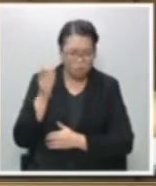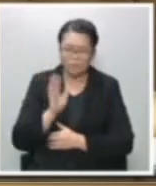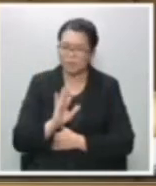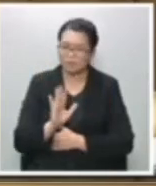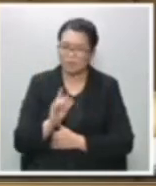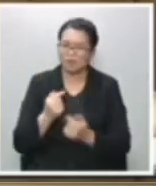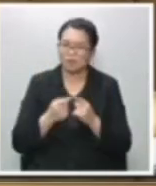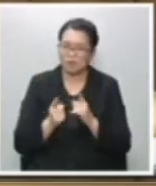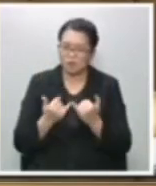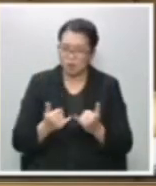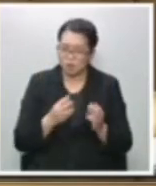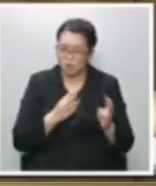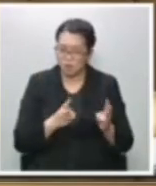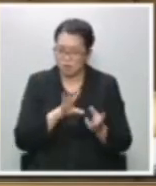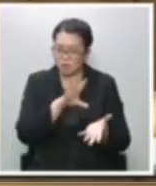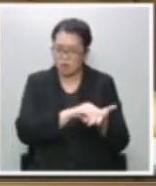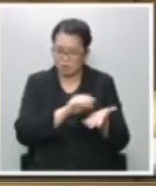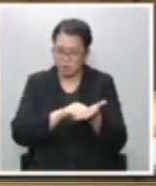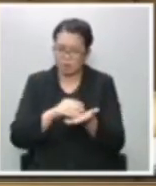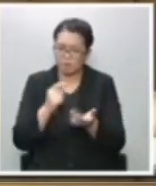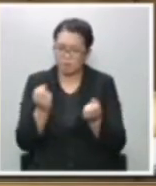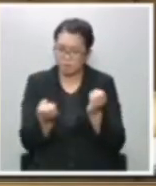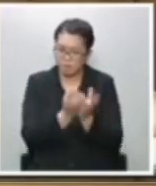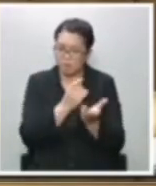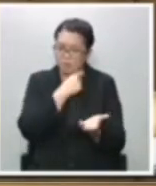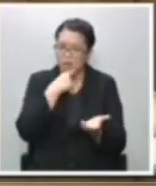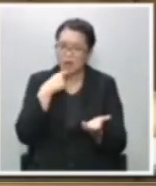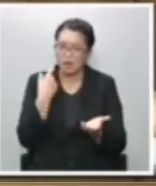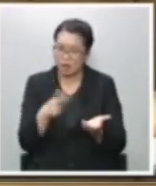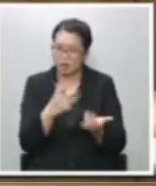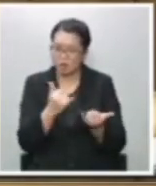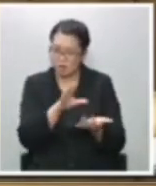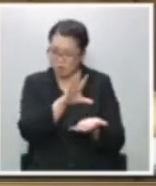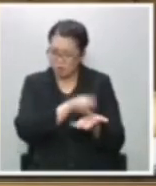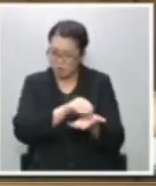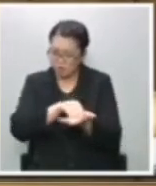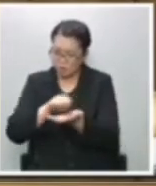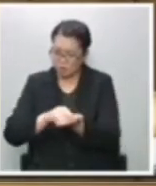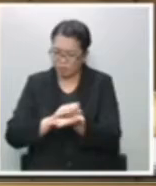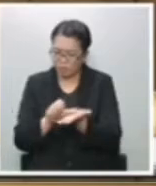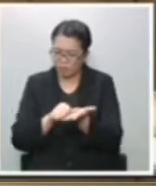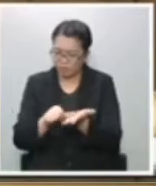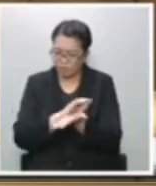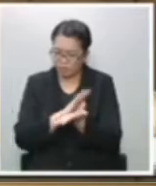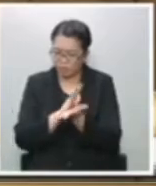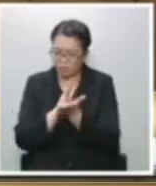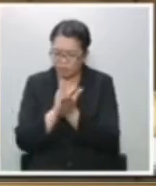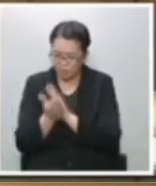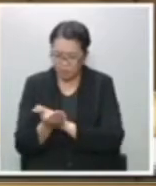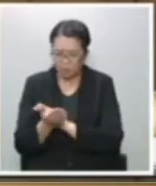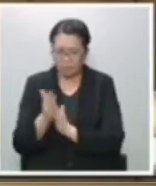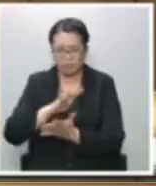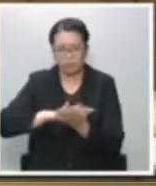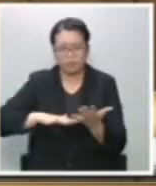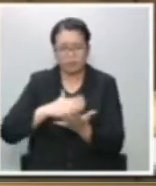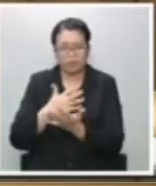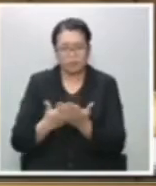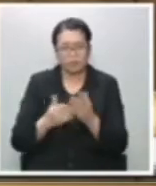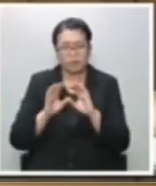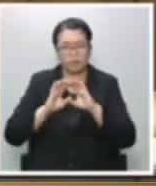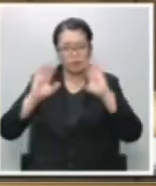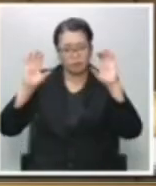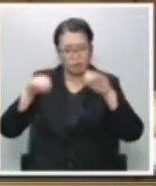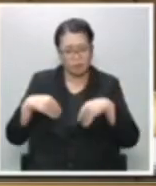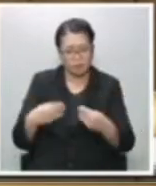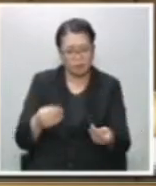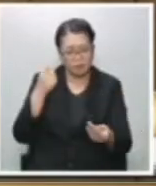คือมันเกิดการแล้งขึ้นแล้วในขณะนี้ในแผนงานโครงการที่รัฐบาลให้ก็ยังมีเรื่องเกี่ยวกับการที่จะ